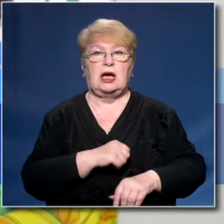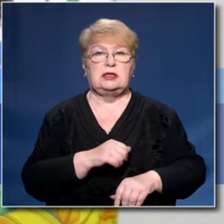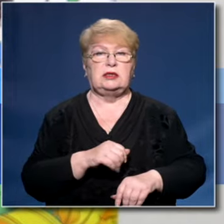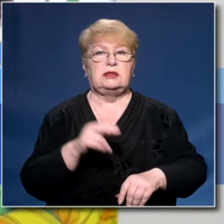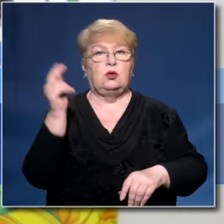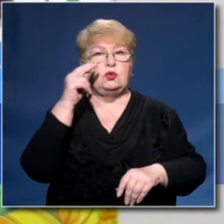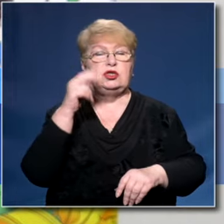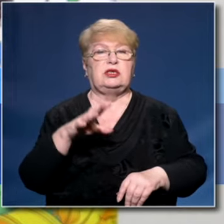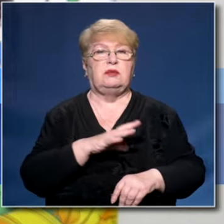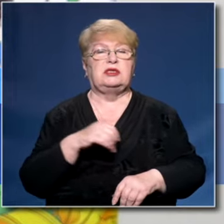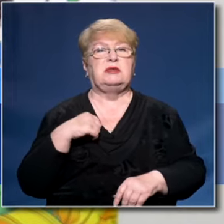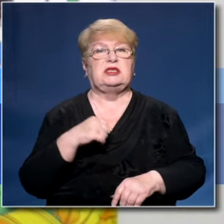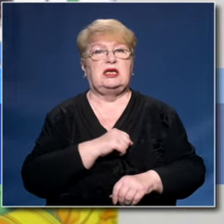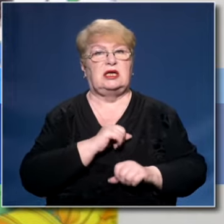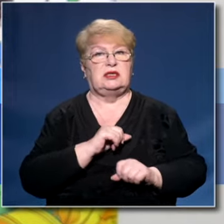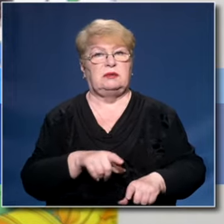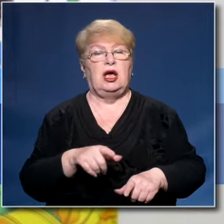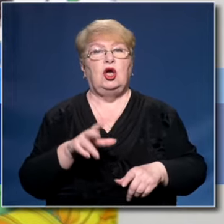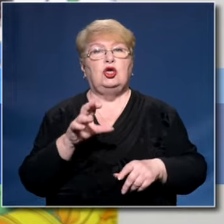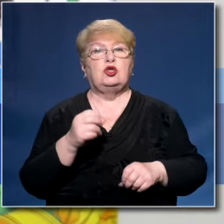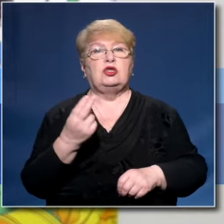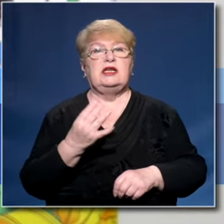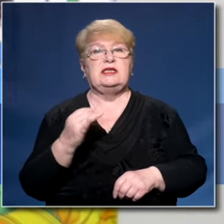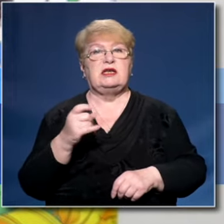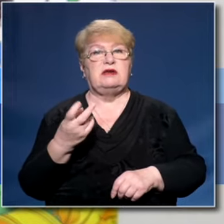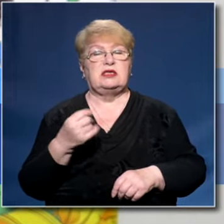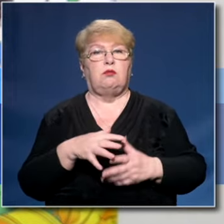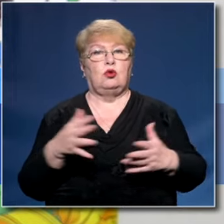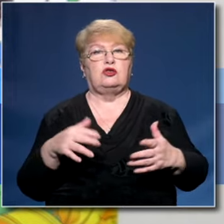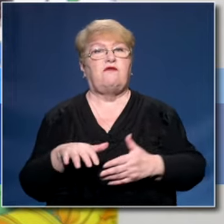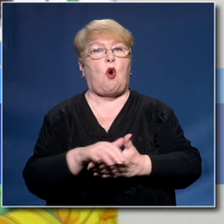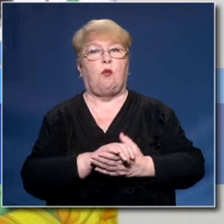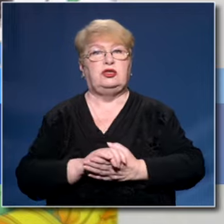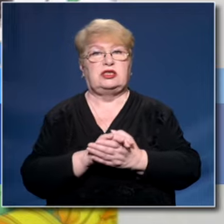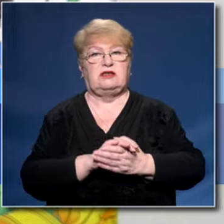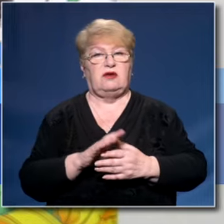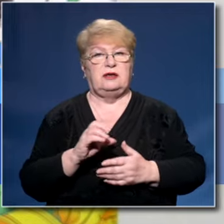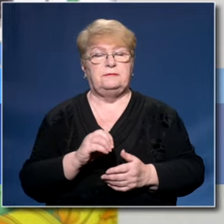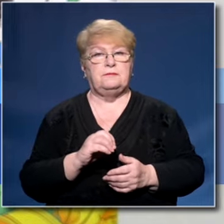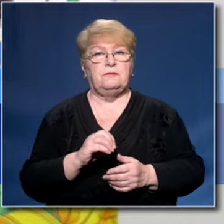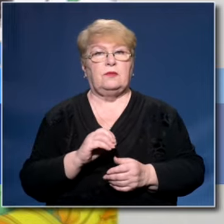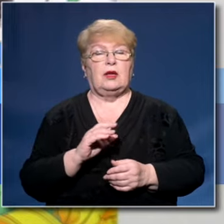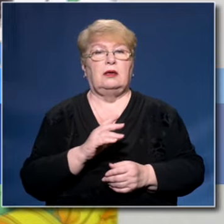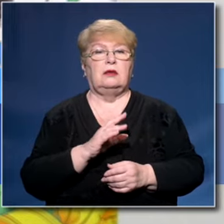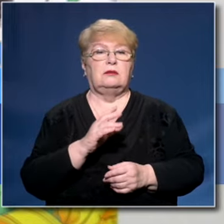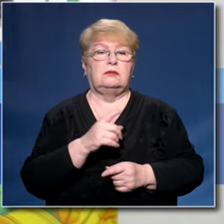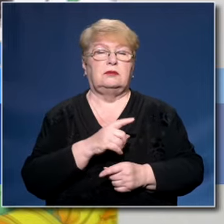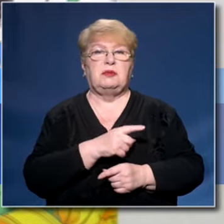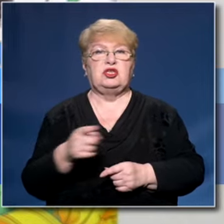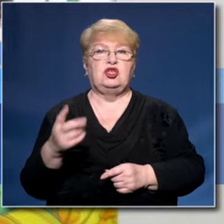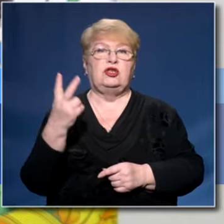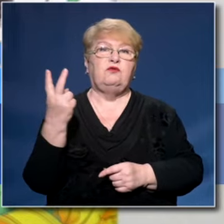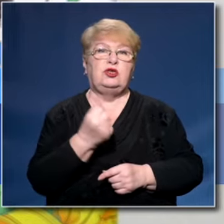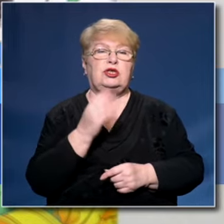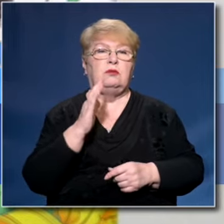самостоятельность научиться быть самостоятельными да и социализироваться больше в общество как и то есть они будут круглосуточно на протяжении там